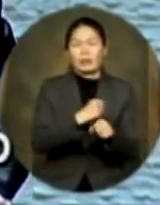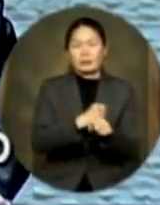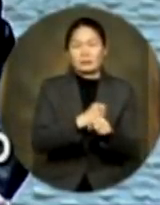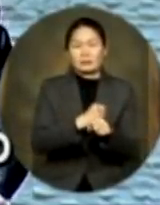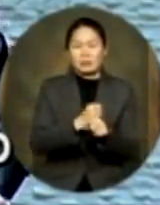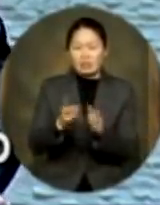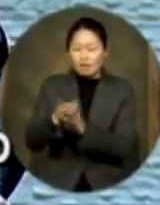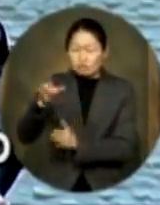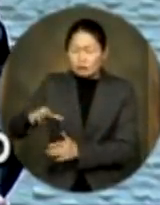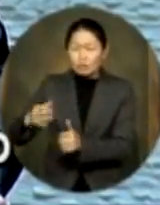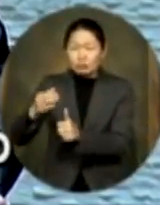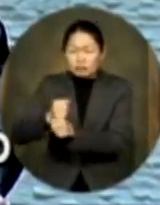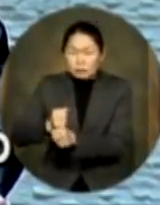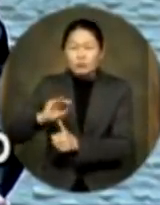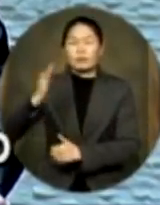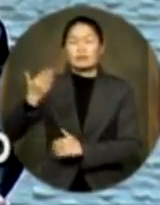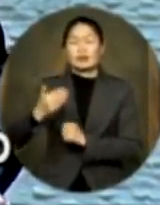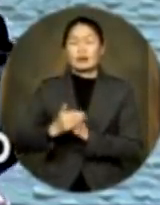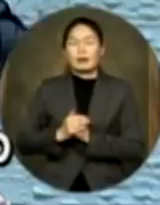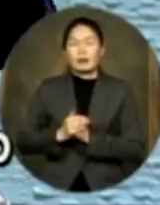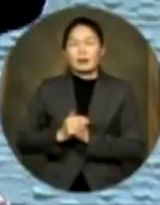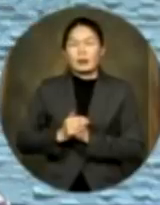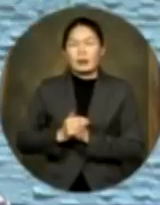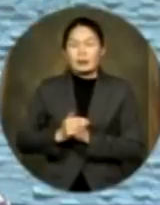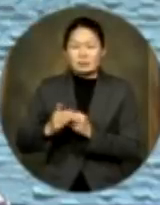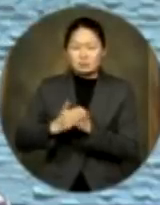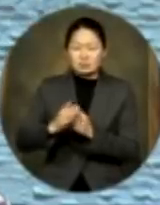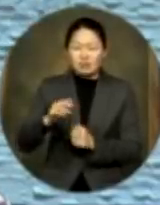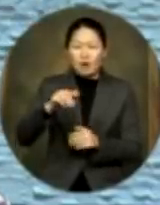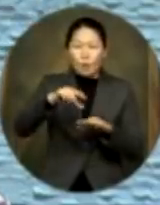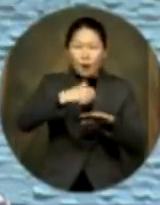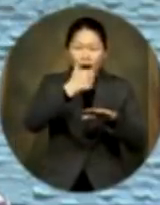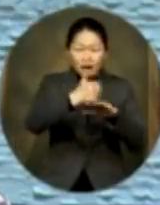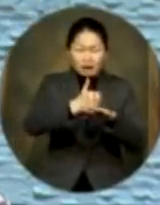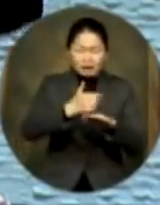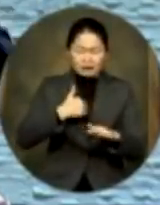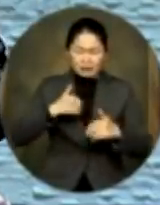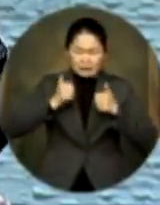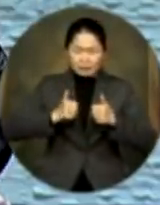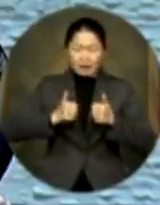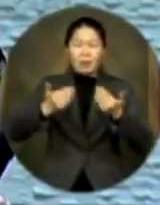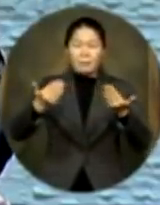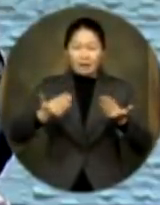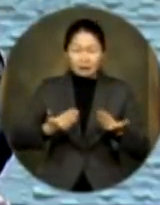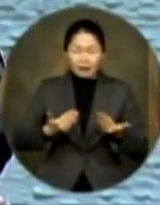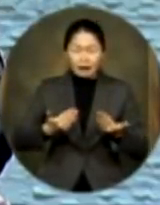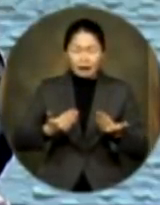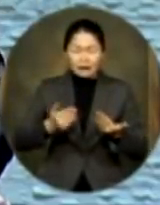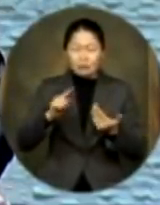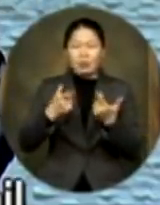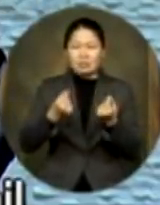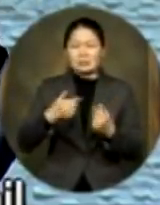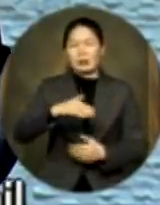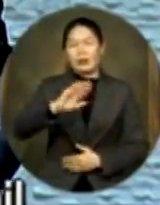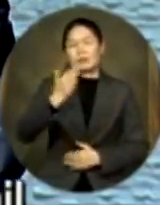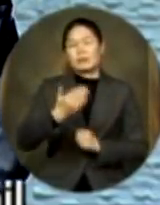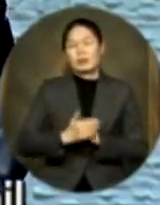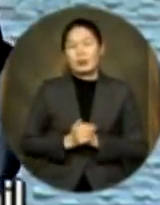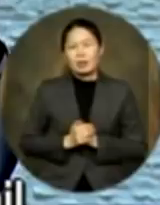예루살렘에서 붙잡혀 이 되는 거예요 그래서 갈 살게 나는 재판을 밖에 쏘 이렇게 가야 되는 겁니다